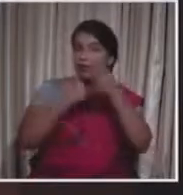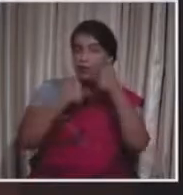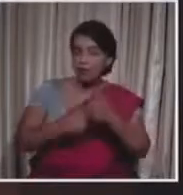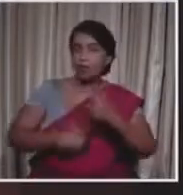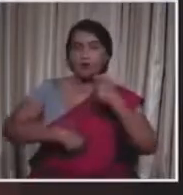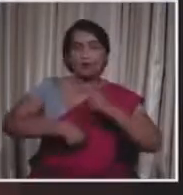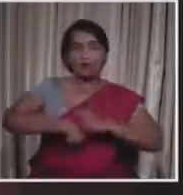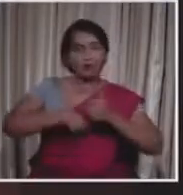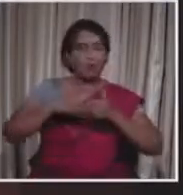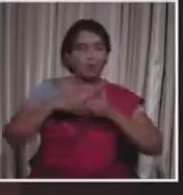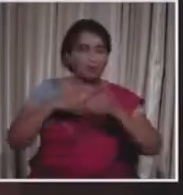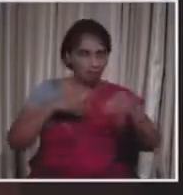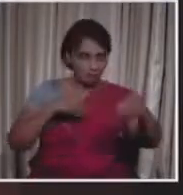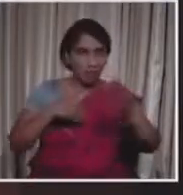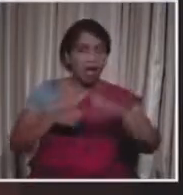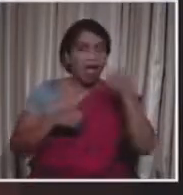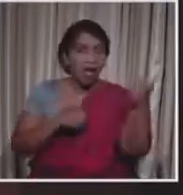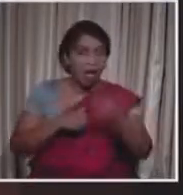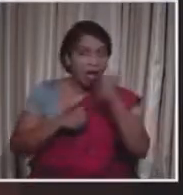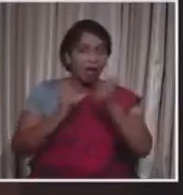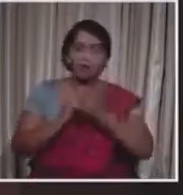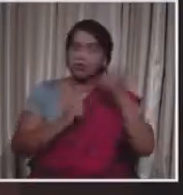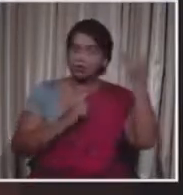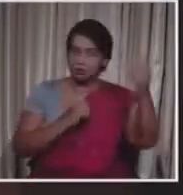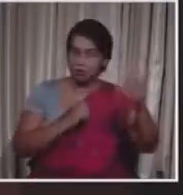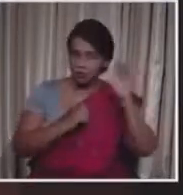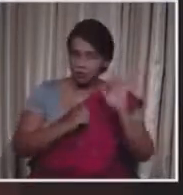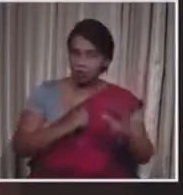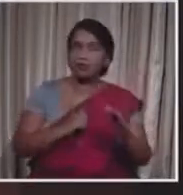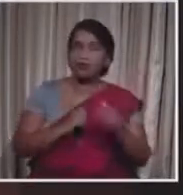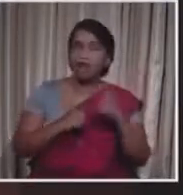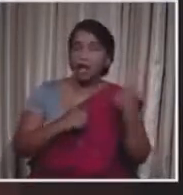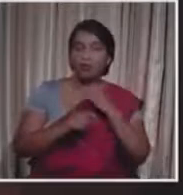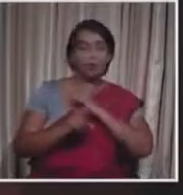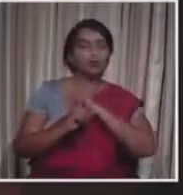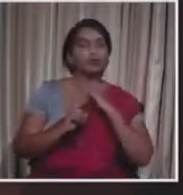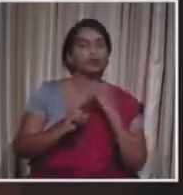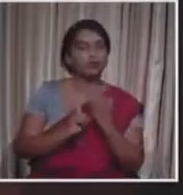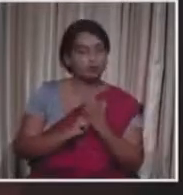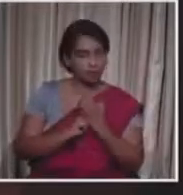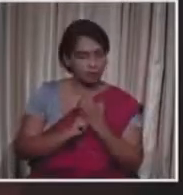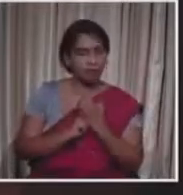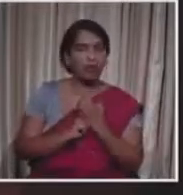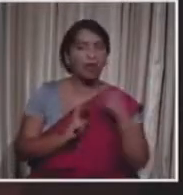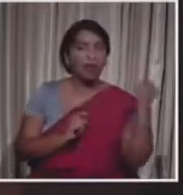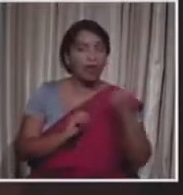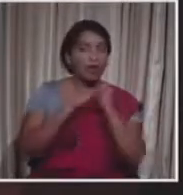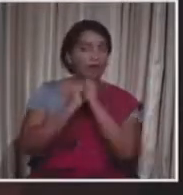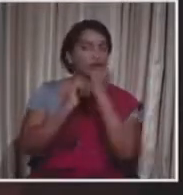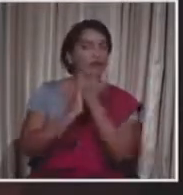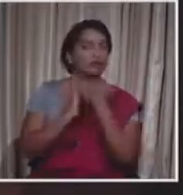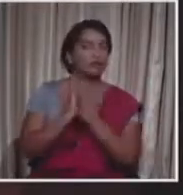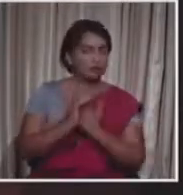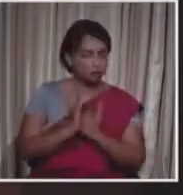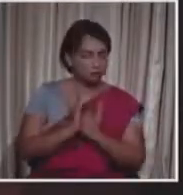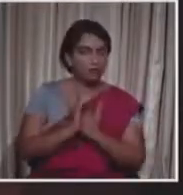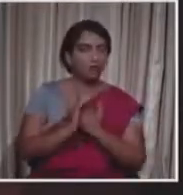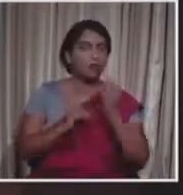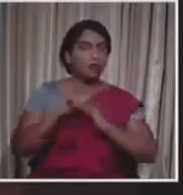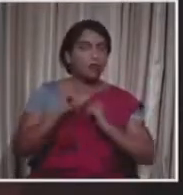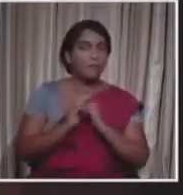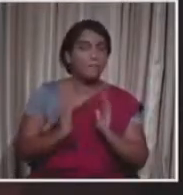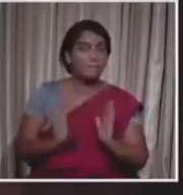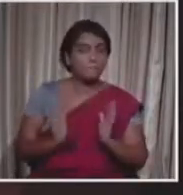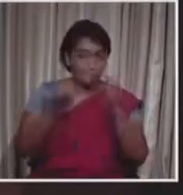යුගයක් අලුත් යුගයක් අලුත් සංස්කෘතියක් අලුත් වැඩපිළිවෙලක් ක්‍රියාත්මක